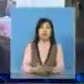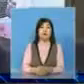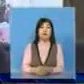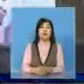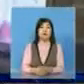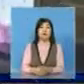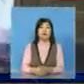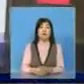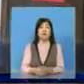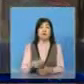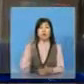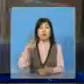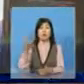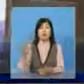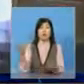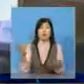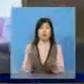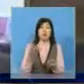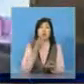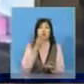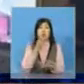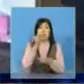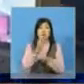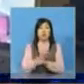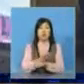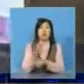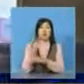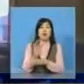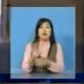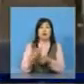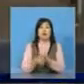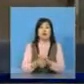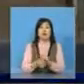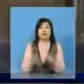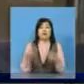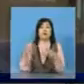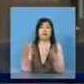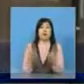Тұрғындарға жылы аялдама керек. Болды. Дүкендердің орнына жылы аялдама керек.